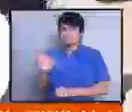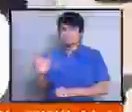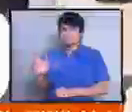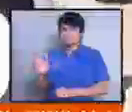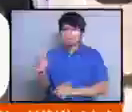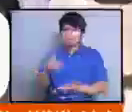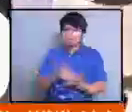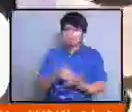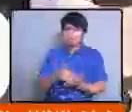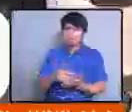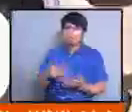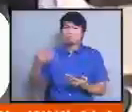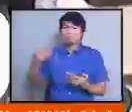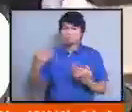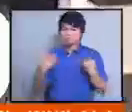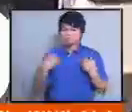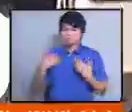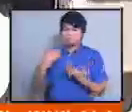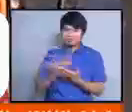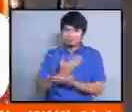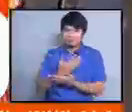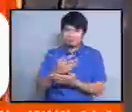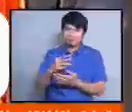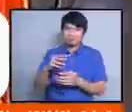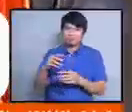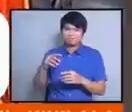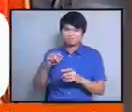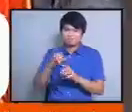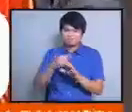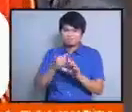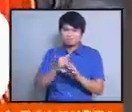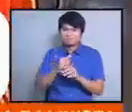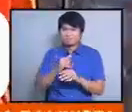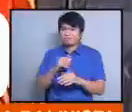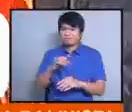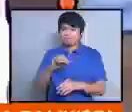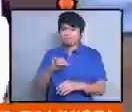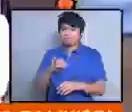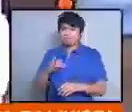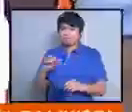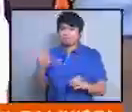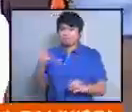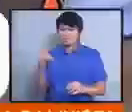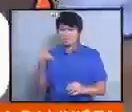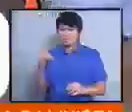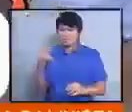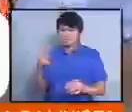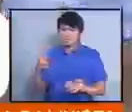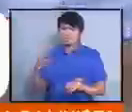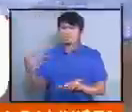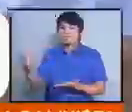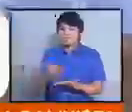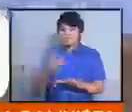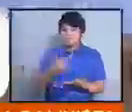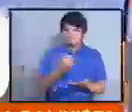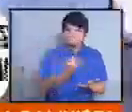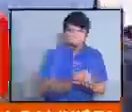magkaroon ng modernong jeep. Ayon sa Securities and Exchange Commission, hindi otorisadong Yellow Dot na mangalat ng investments mula sa